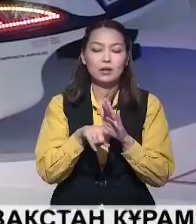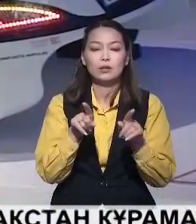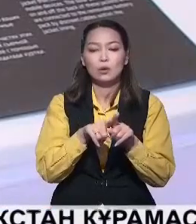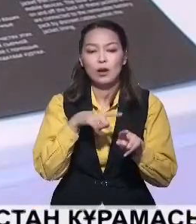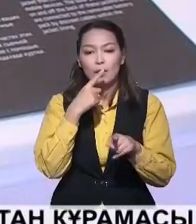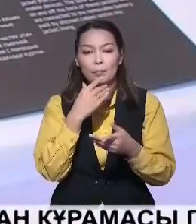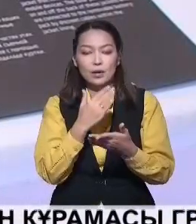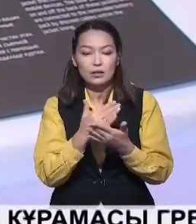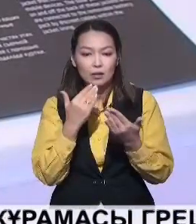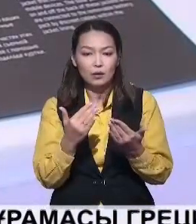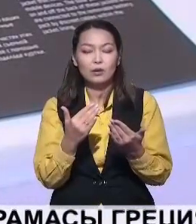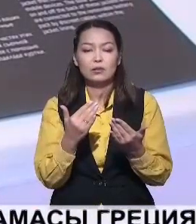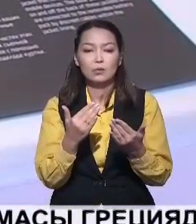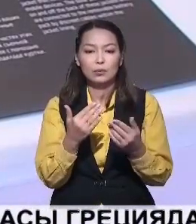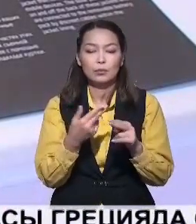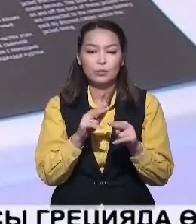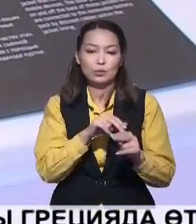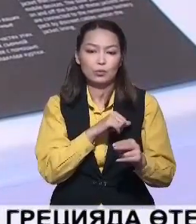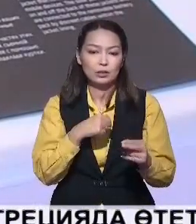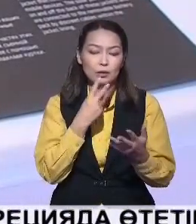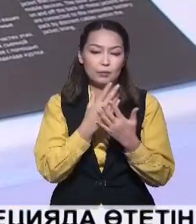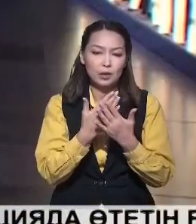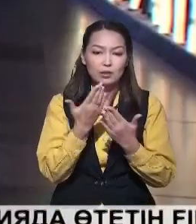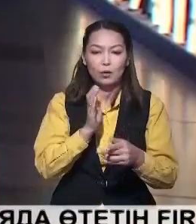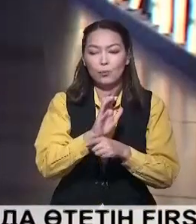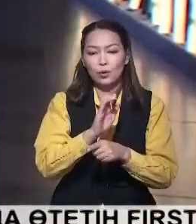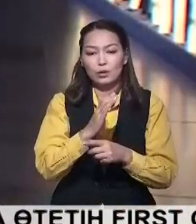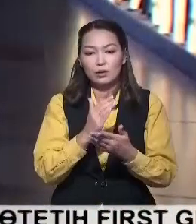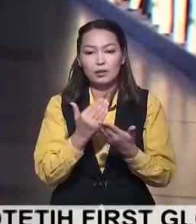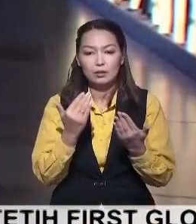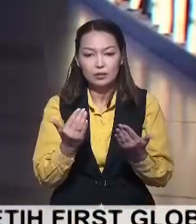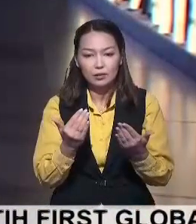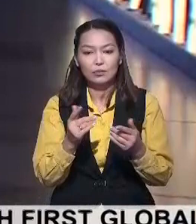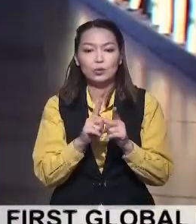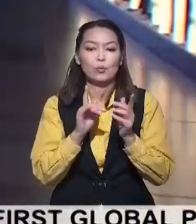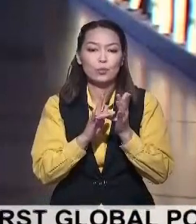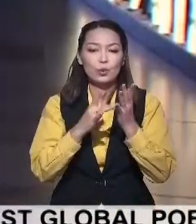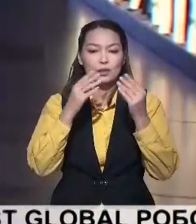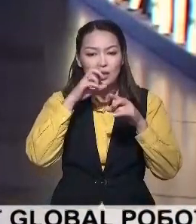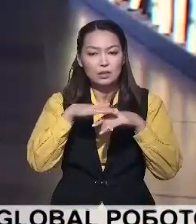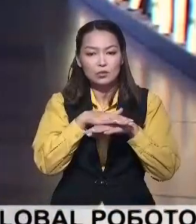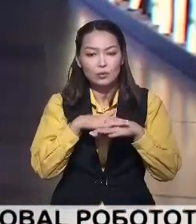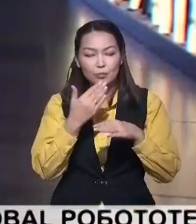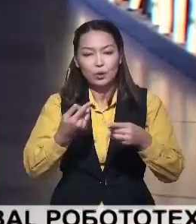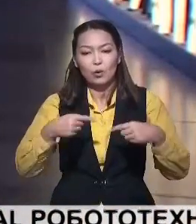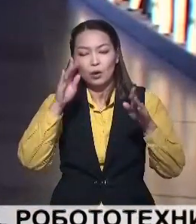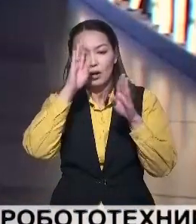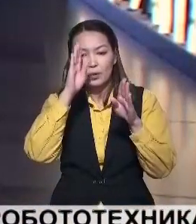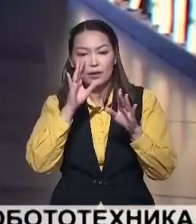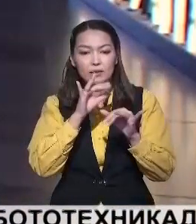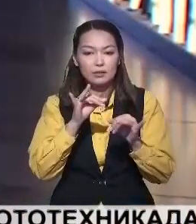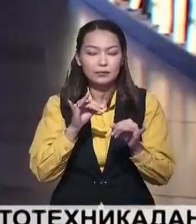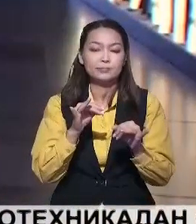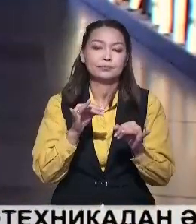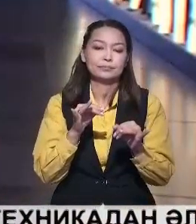болады. Үлкен-үлкен брендтер өздерінің күртешелерін шығаруда. Олар, яғни, серуен кезінде өздеріңіз қол сағаттарыңызды немесе